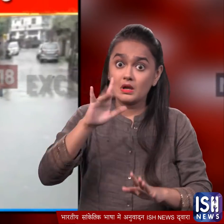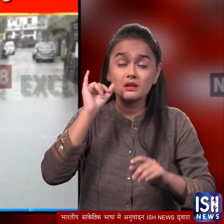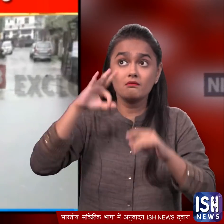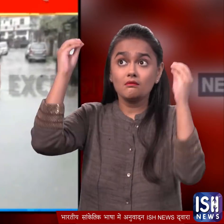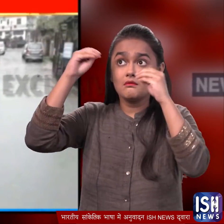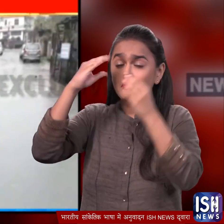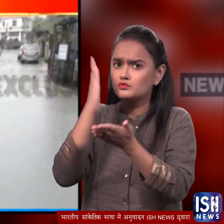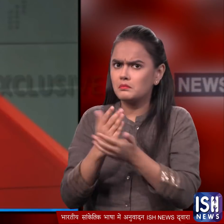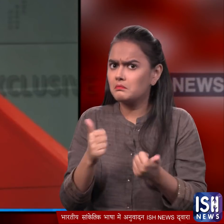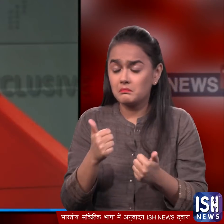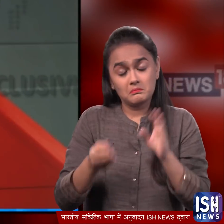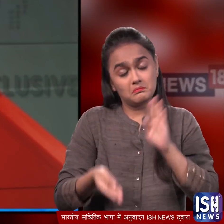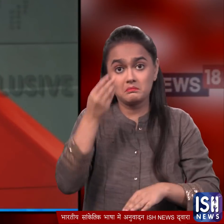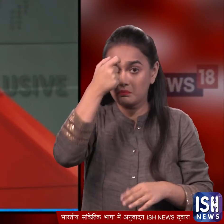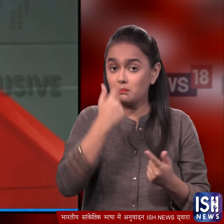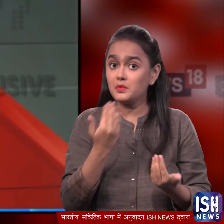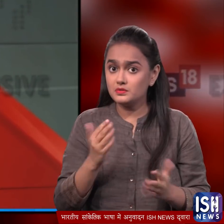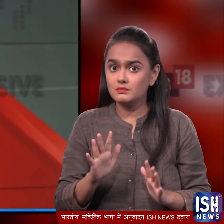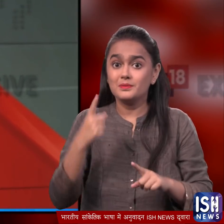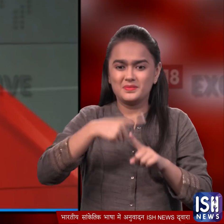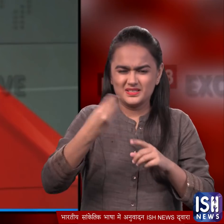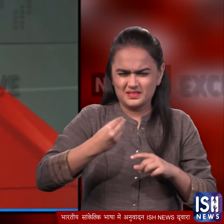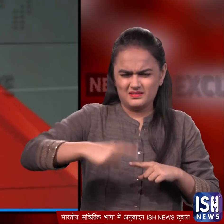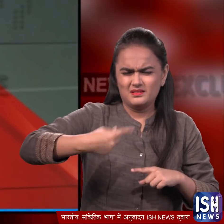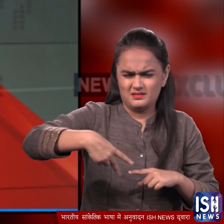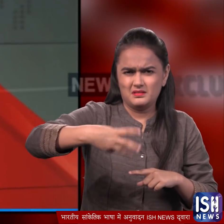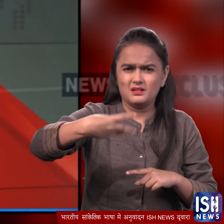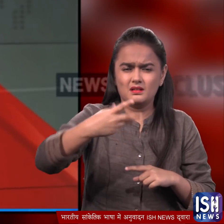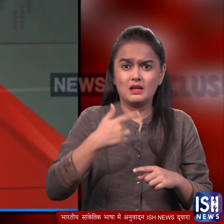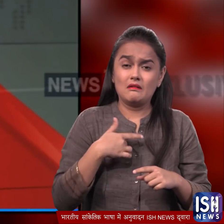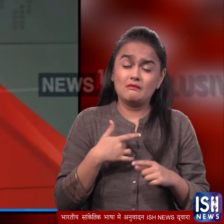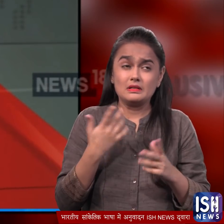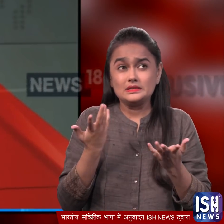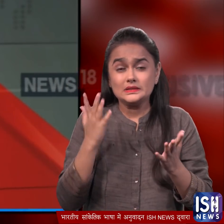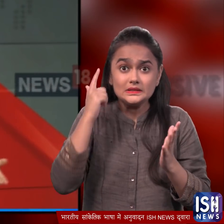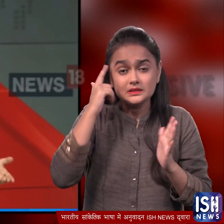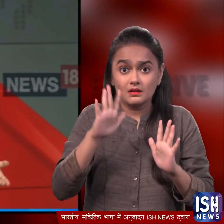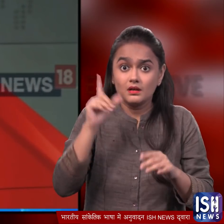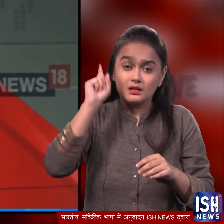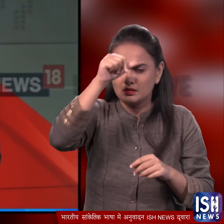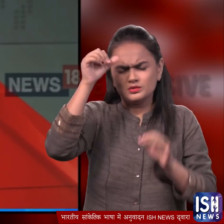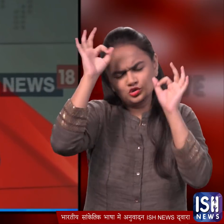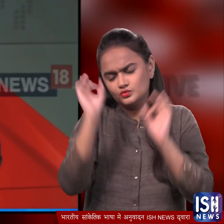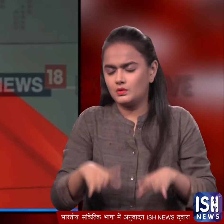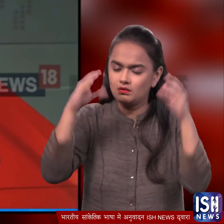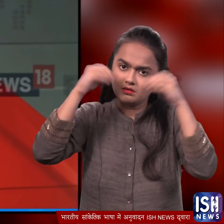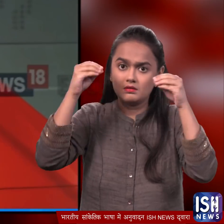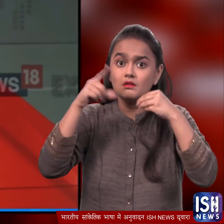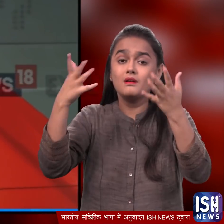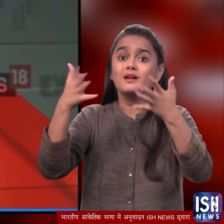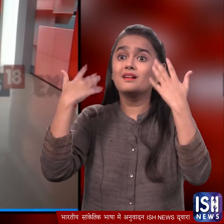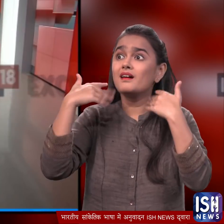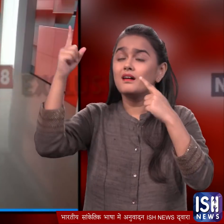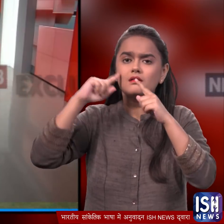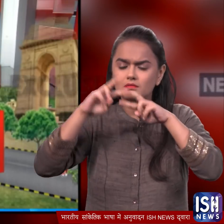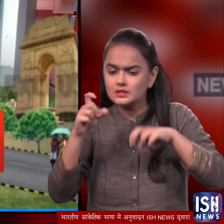बरसना बंद नहीं करेंगे। और अगले कुछ दिनों तक कम से कम वीकेंड तो यही हाल रहने वाला है। मौसम विभाग ने एहतियात के